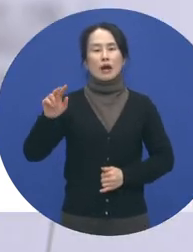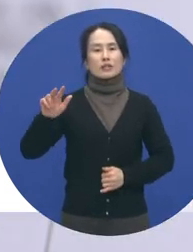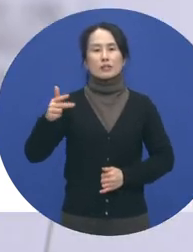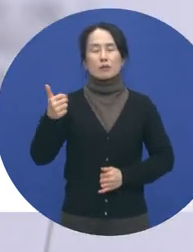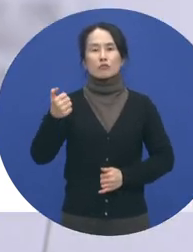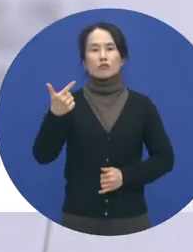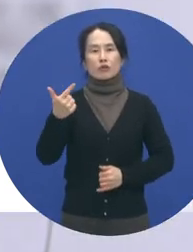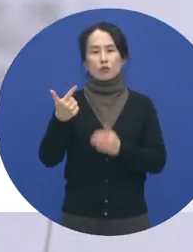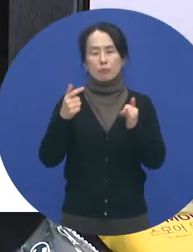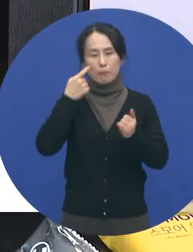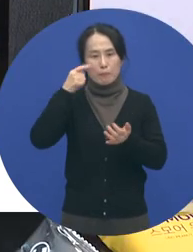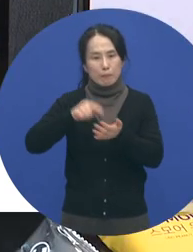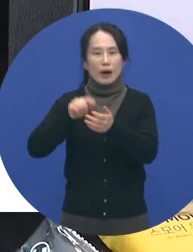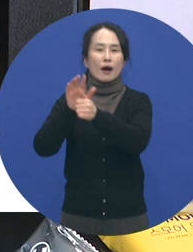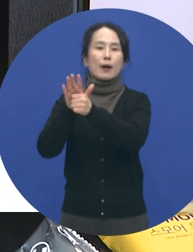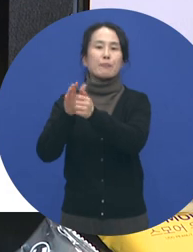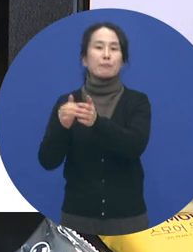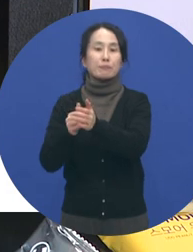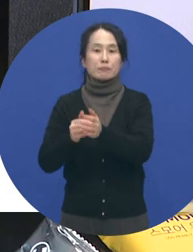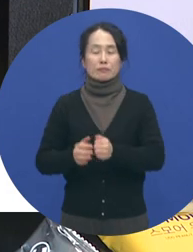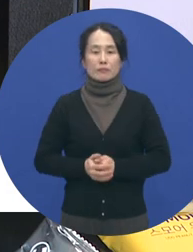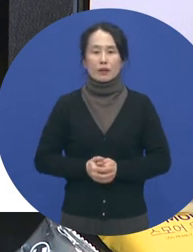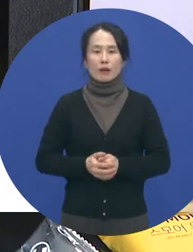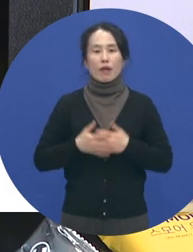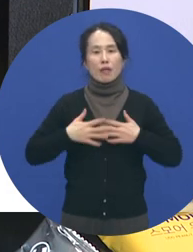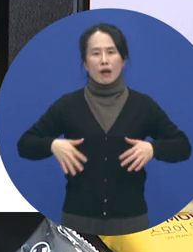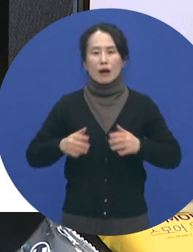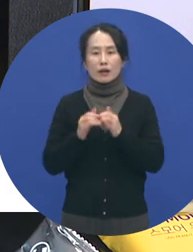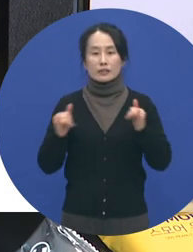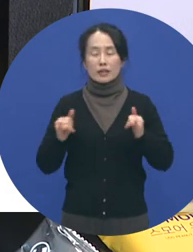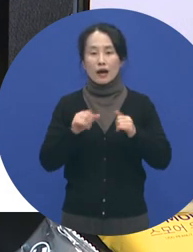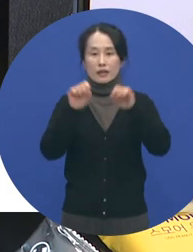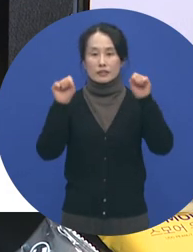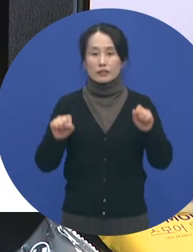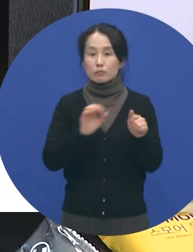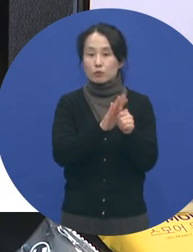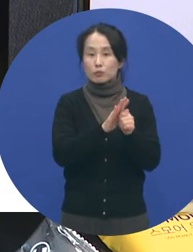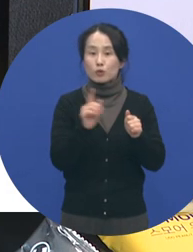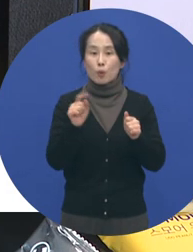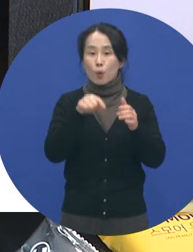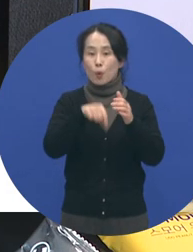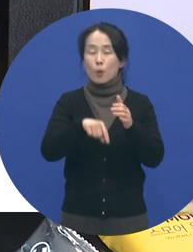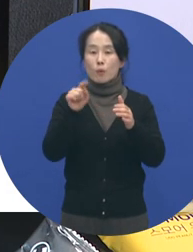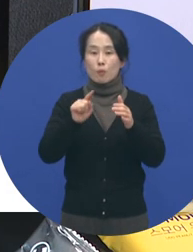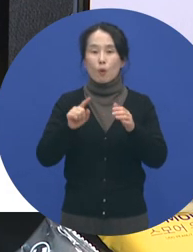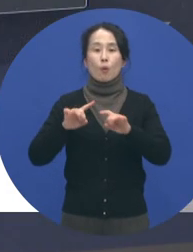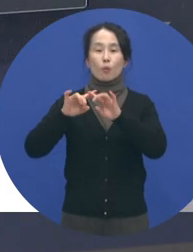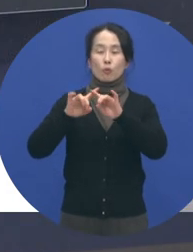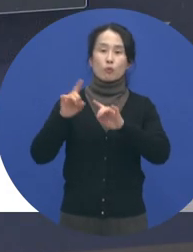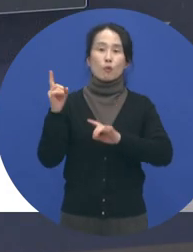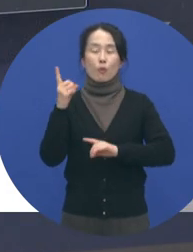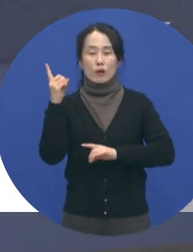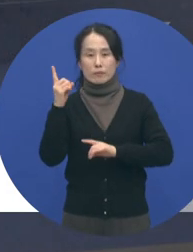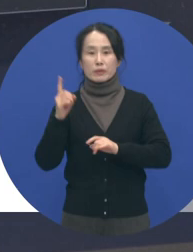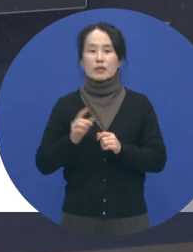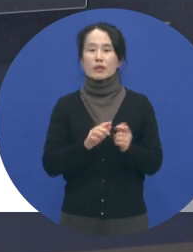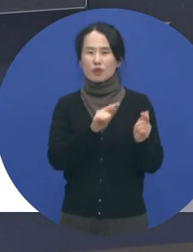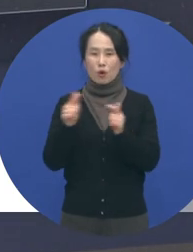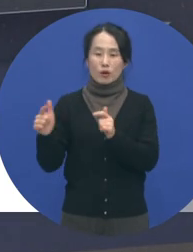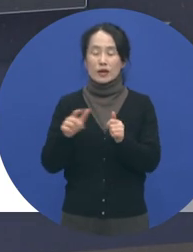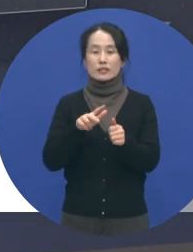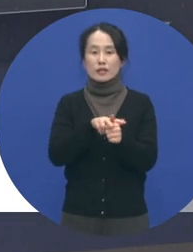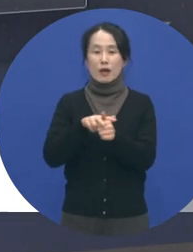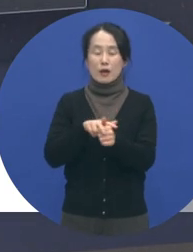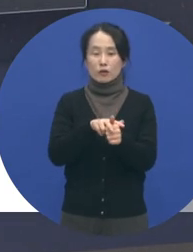지원했다고 밝혔습니다 경기도 복지 사각지대 발굴 시스템은 금융 연체나 통신료 관리비 정료 체납 등의 빅데이터를